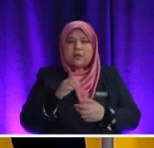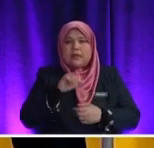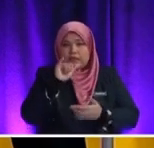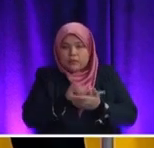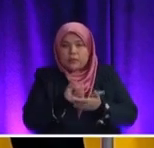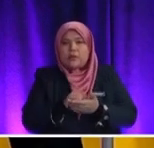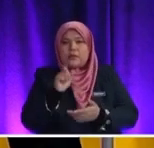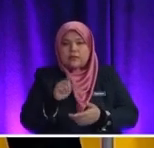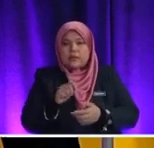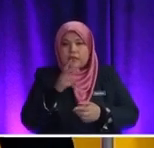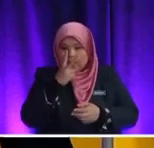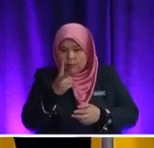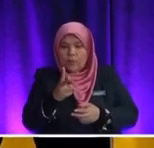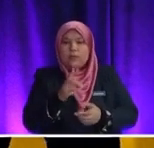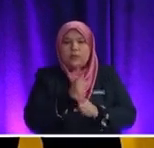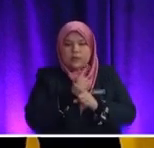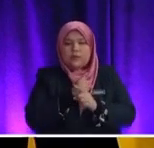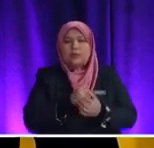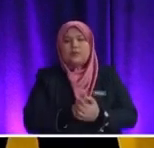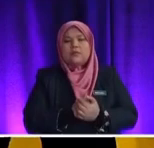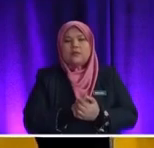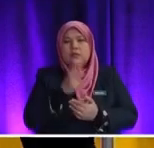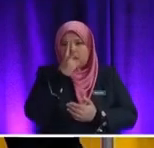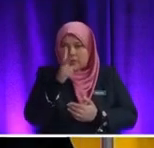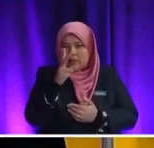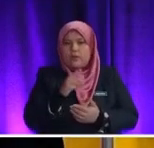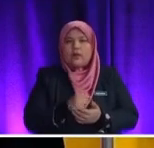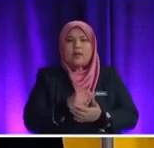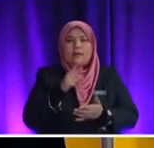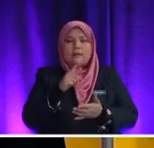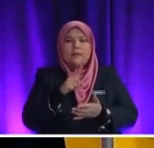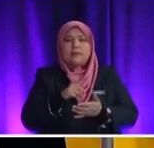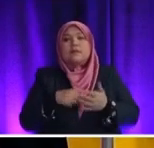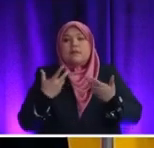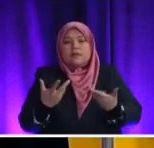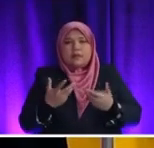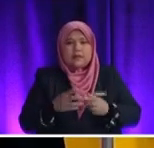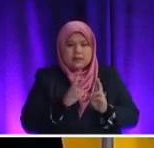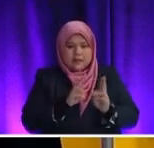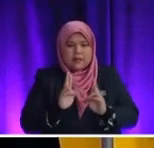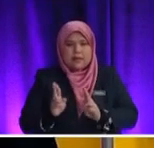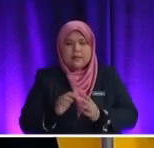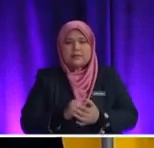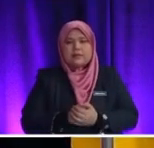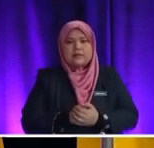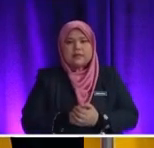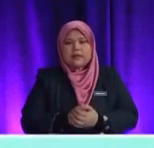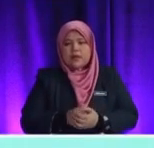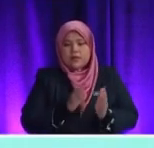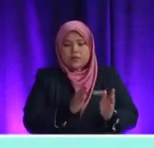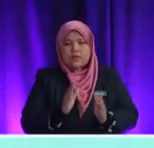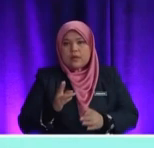kita perlu beri penekanan oke ganti Yuk kita lihat bagaimana kita anak Menyediakan alat radas Yesus